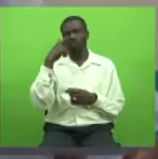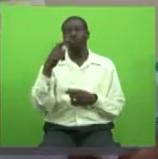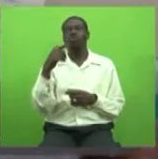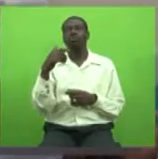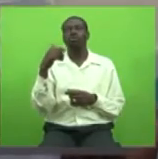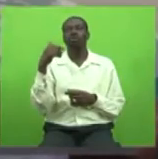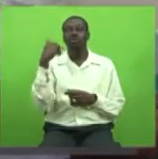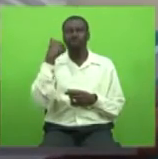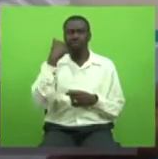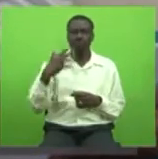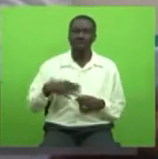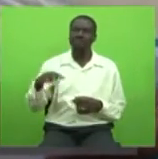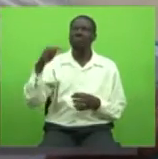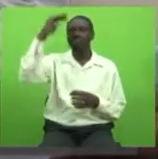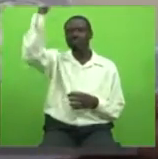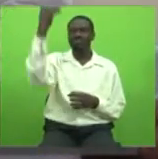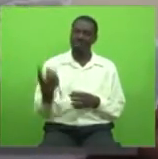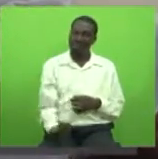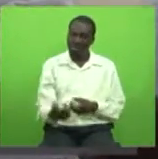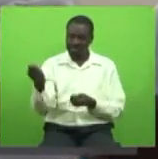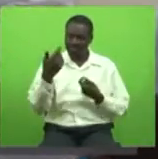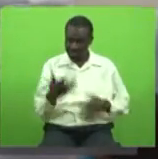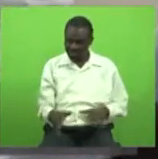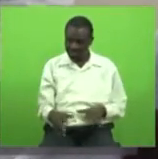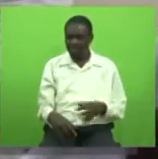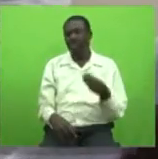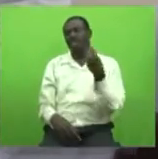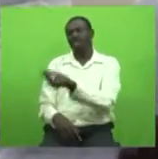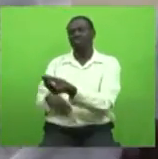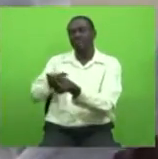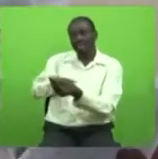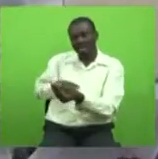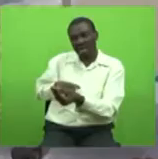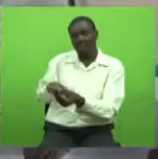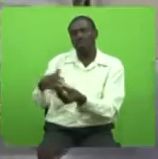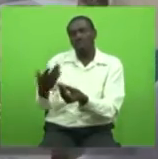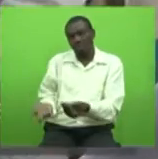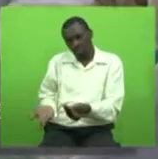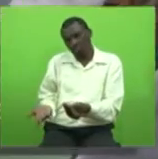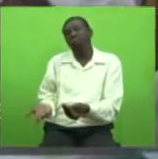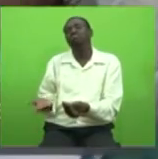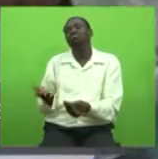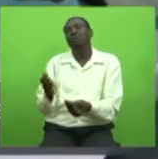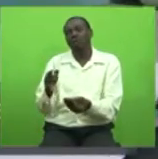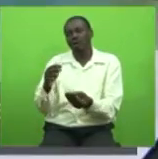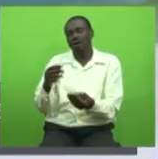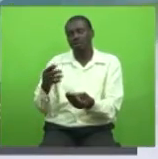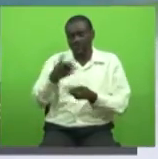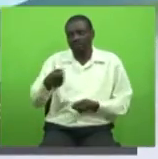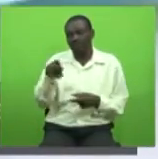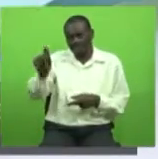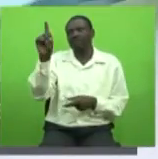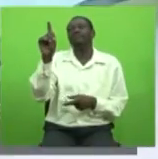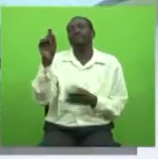fomu ya mama yake ama ule mtu anamshughulikia nyumbani. Kwa hivyo hii ni fomu yako, uweke